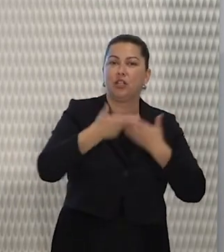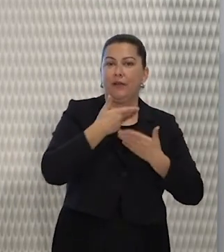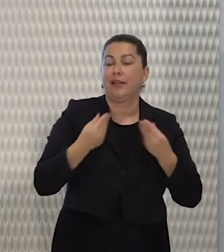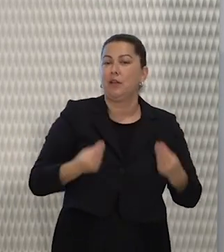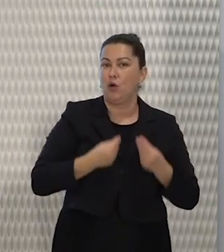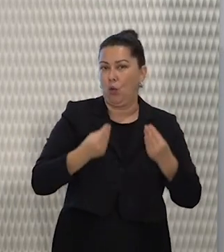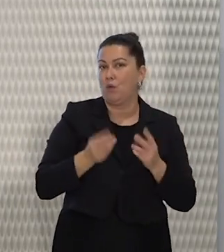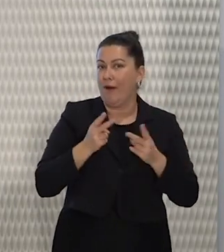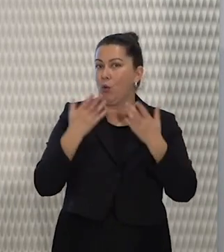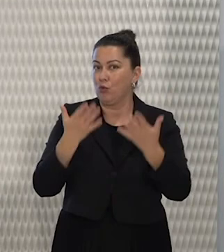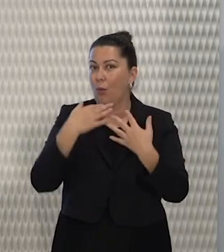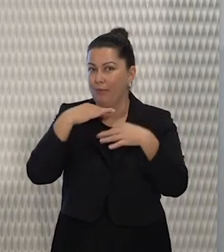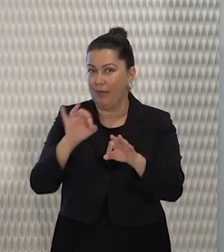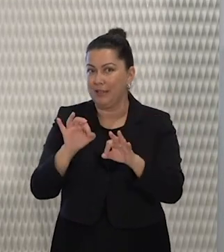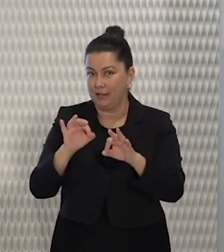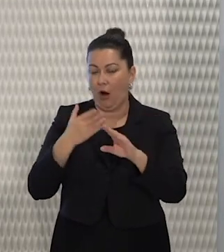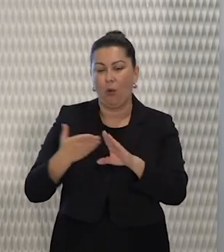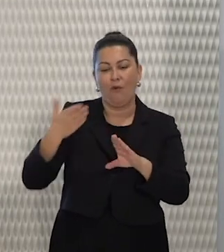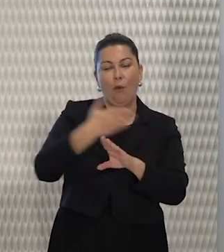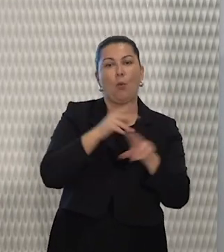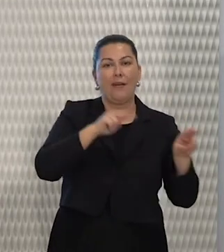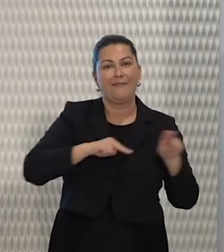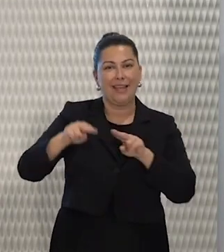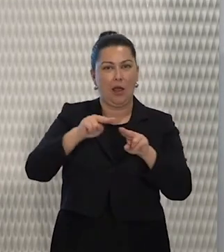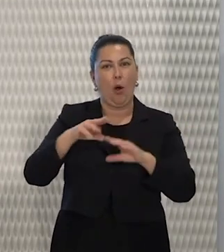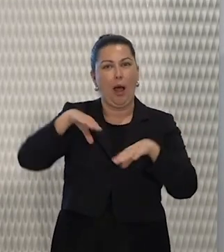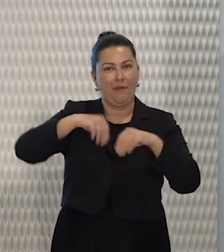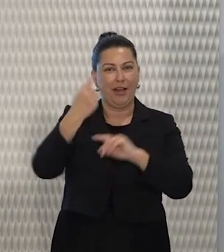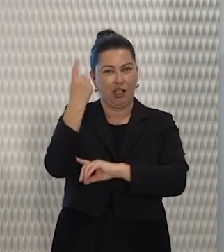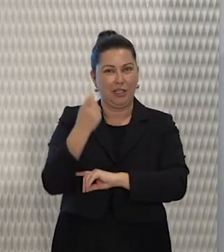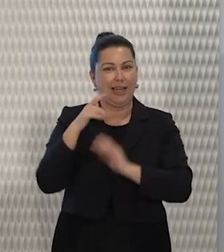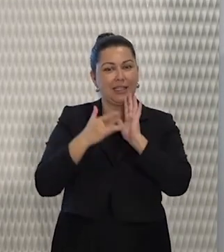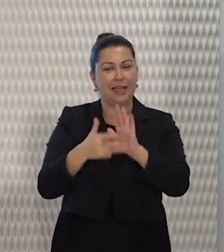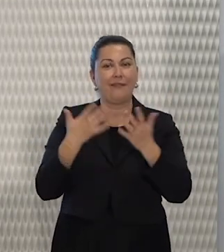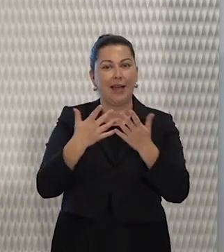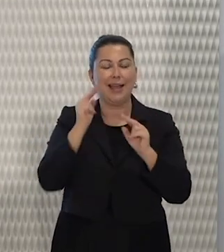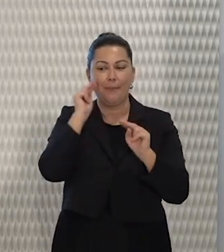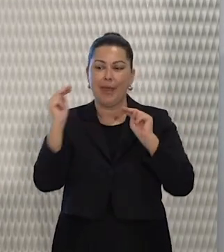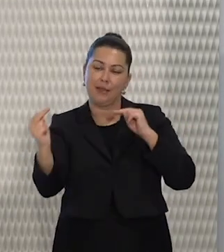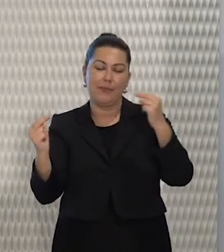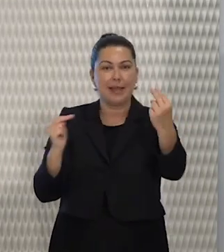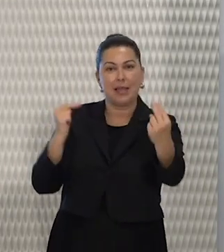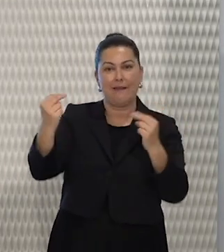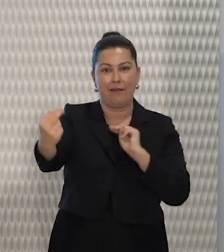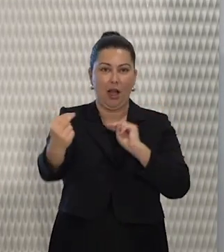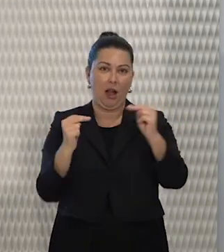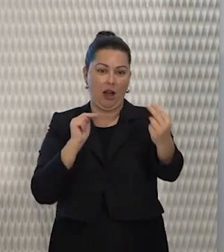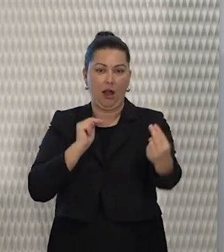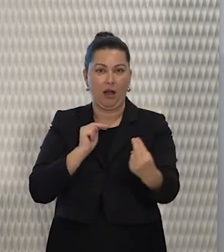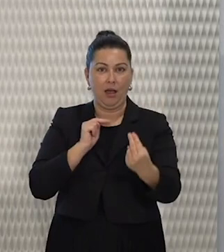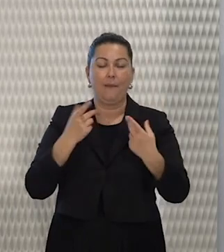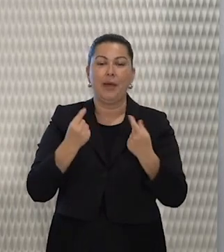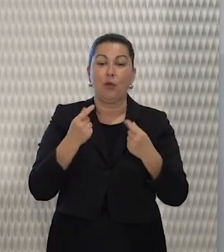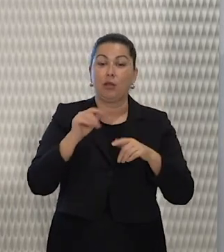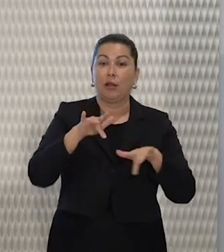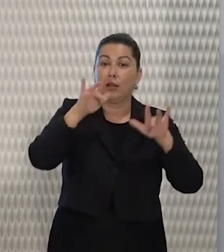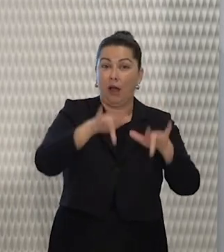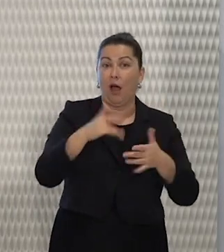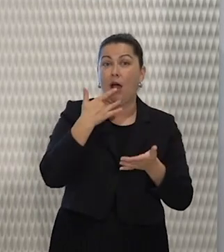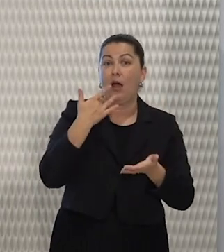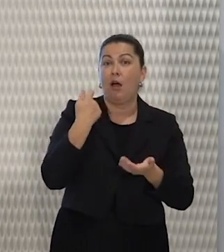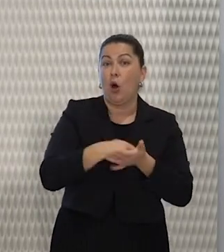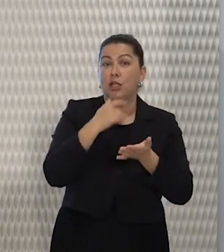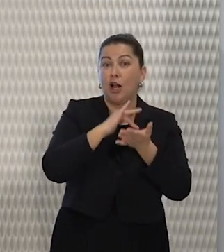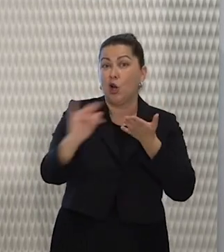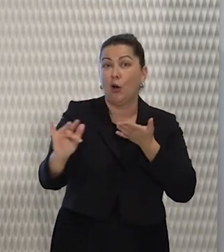machen, wie im Eingangsvideo auch erwähnt wurde, ist einfach dieser Perspektivenwechsel. Das ist ein kostenloser Berater, ich brauche dann keinen Berater, wenn